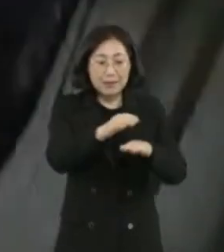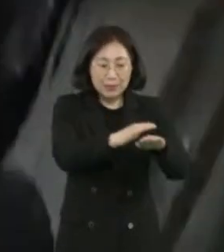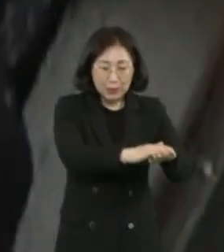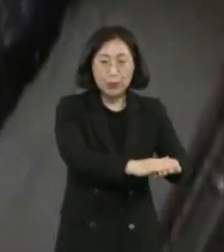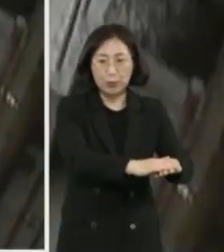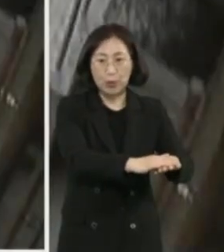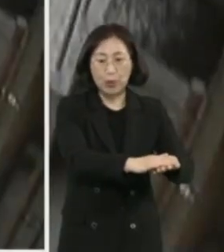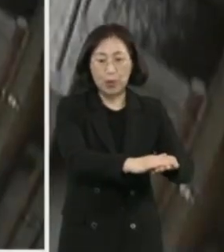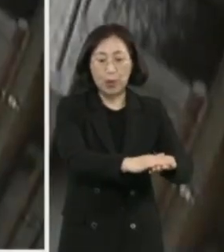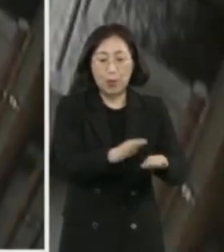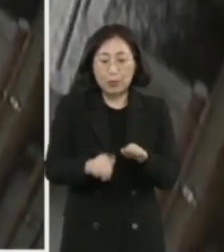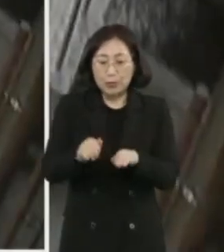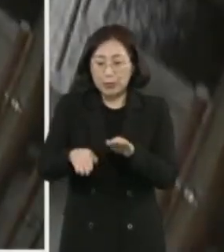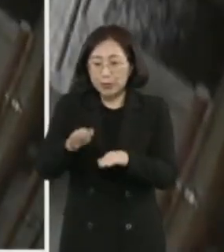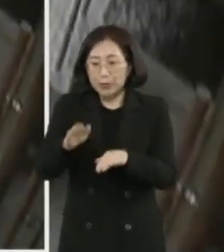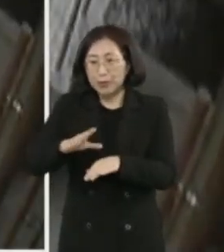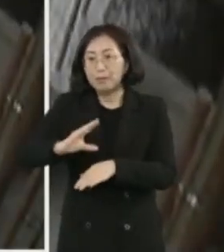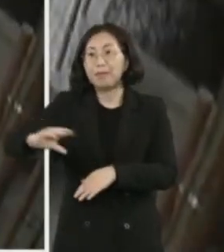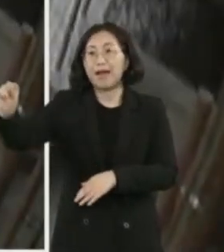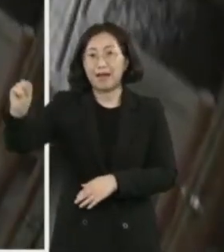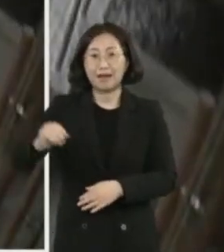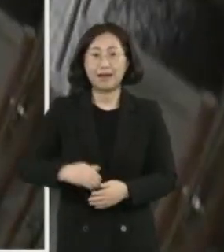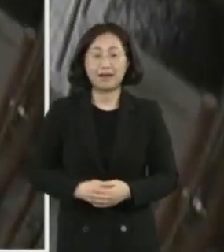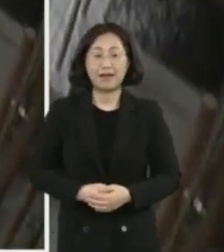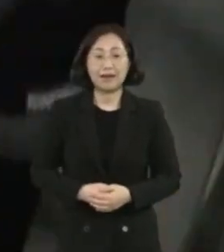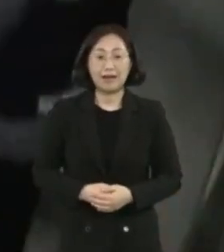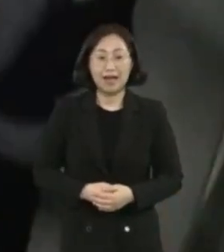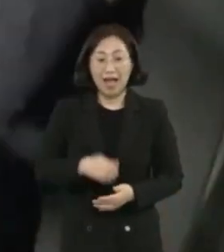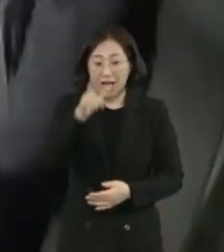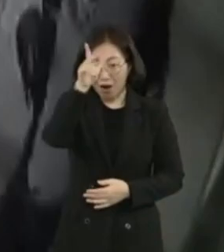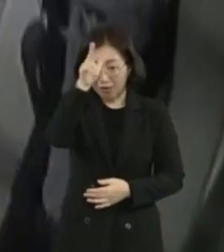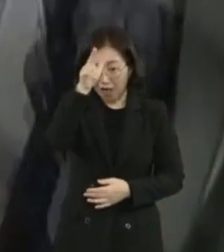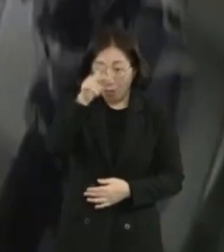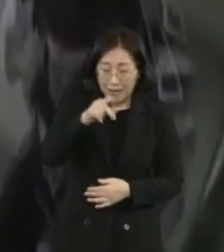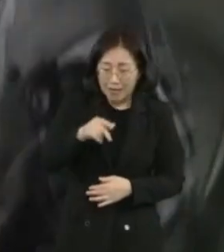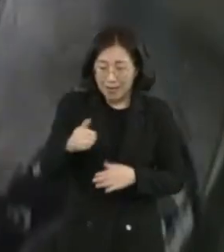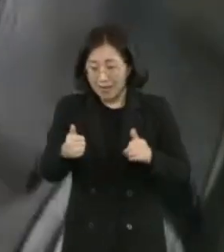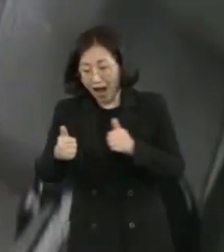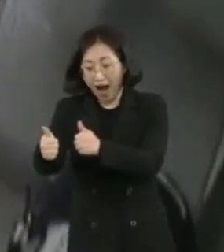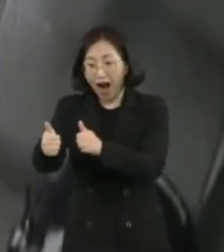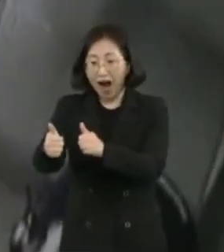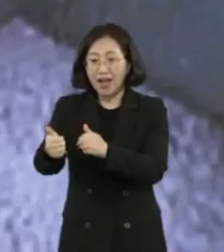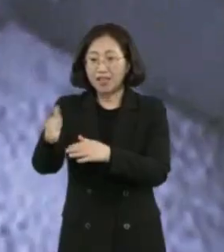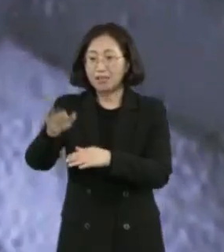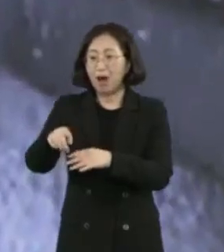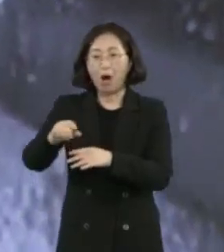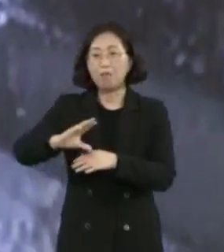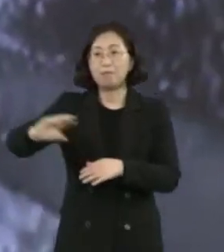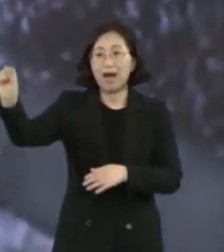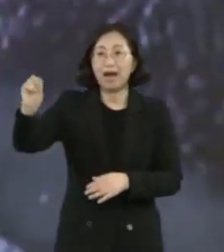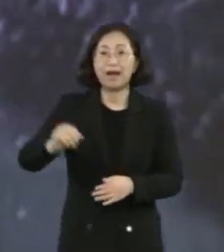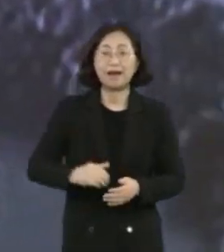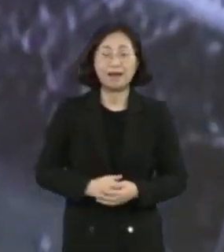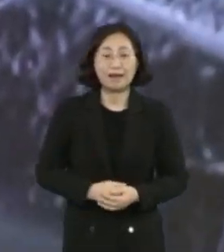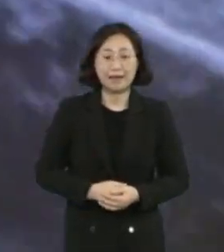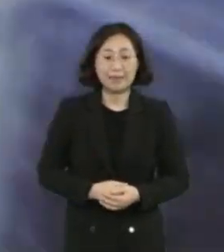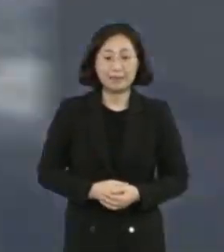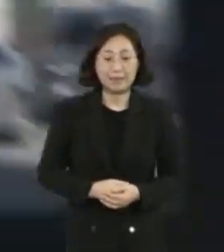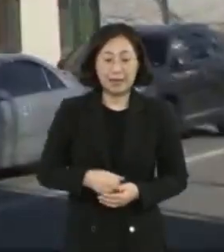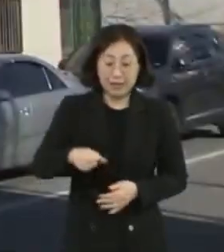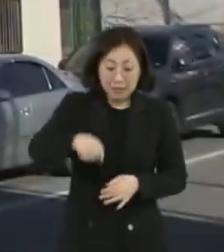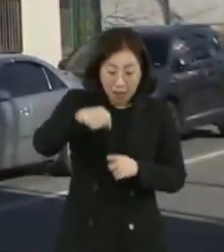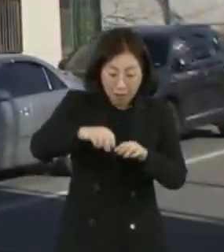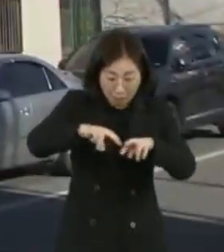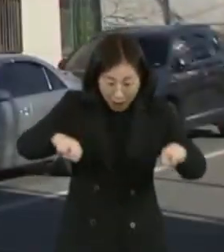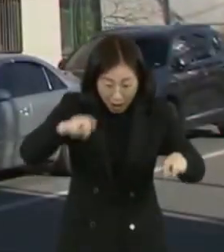살포시 내려놓고 종종 걸음으로 사라집니다. 경찰관이 따라갔지만 이미 형제는 보이지 않았습니다. 종이 가방에